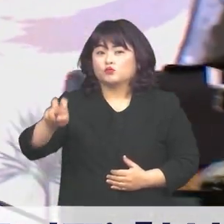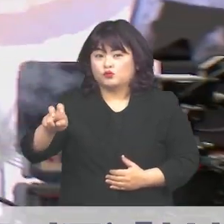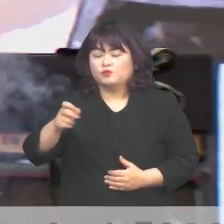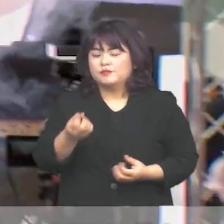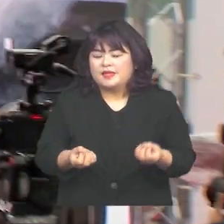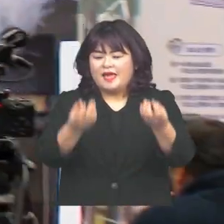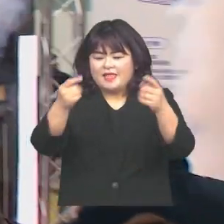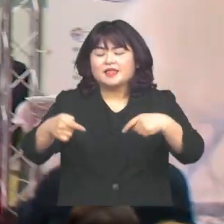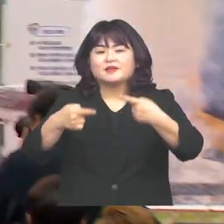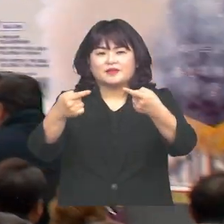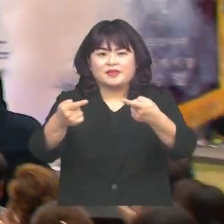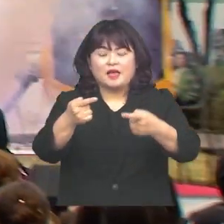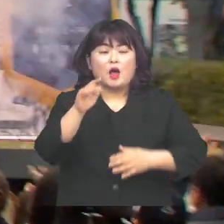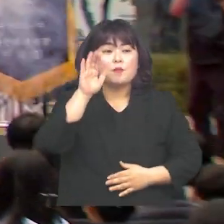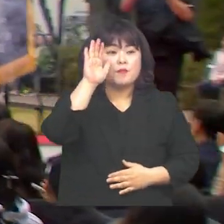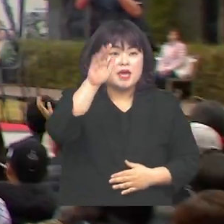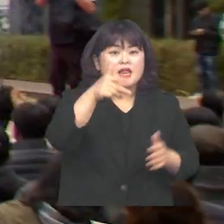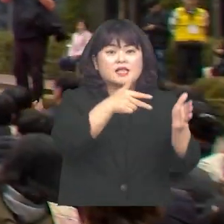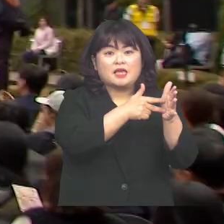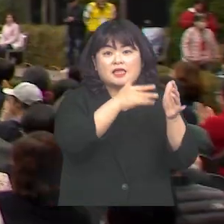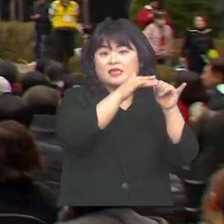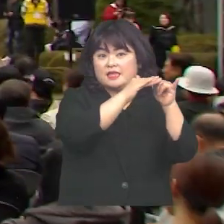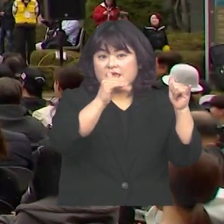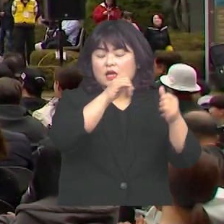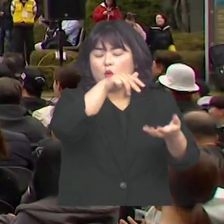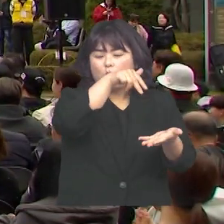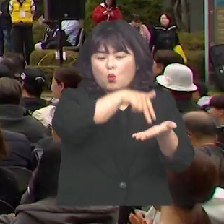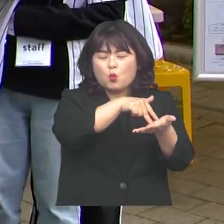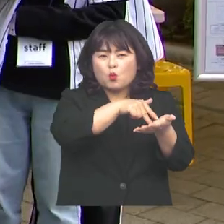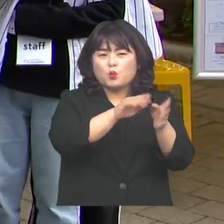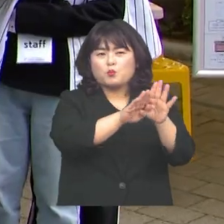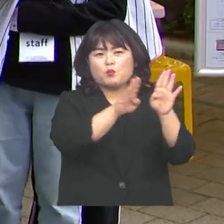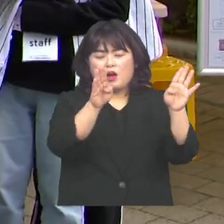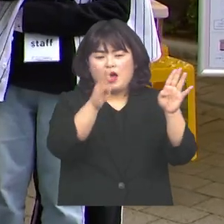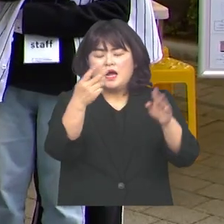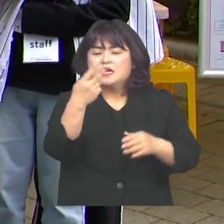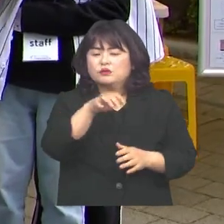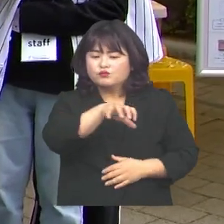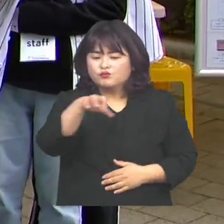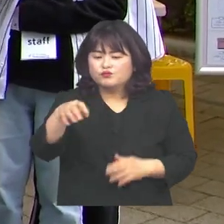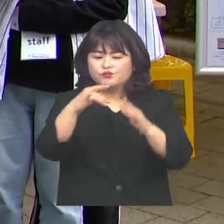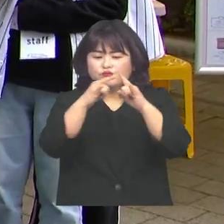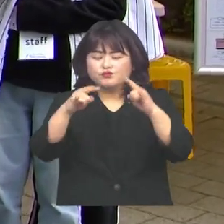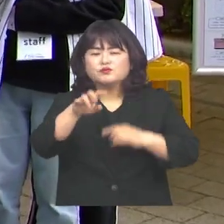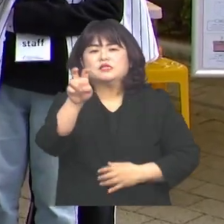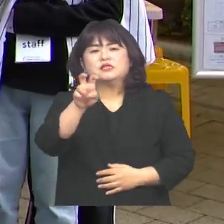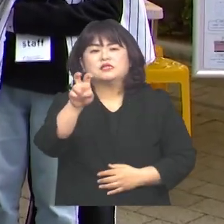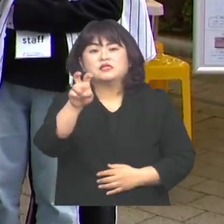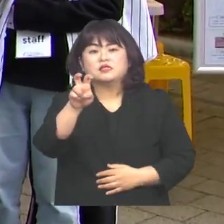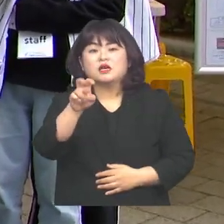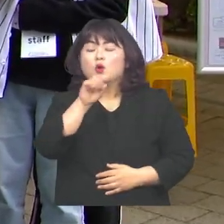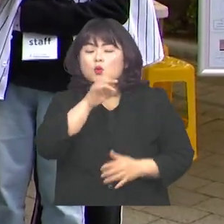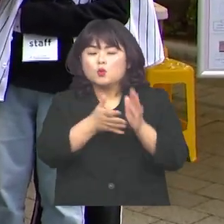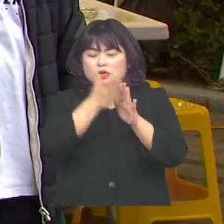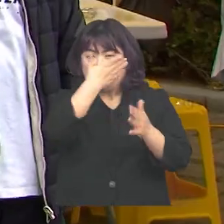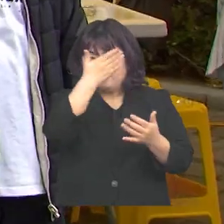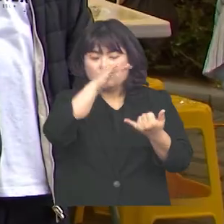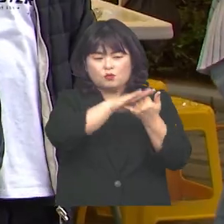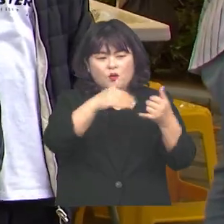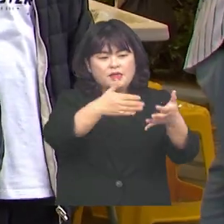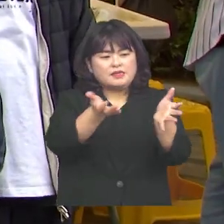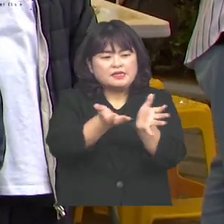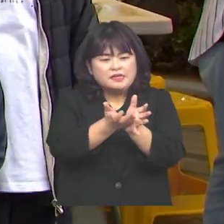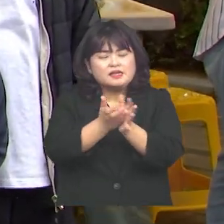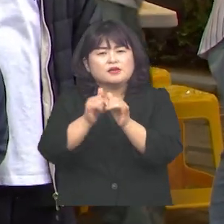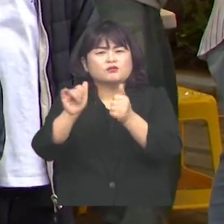참석했습니다. 용인시 청소년 미래재단 주최로 열린 이날 행사에서 이 시장은 20여 개 부스를 돌며 청소년과 청소년